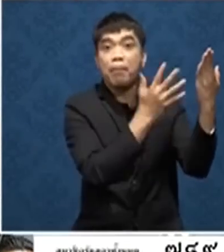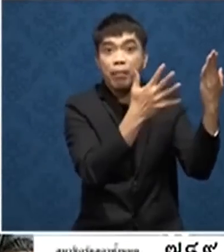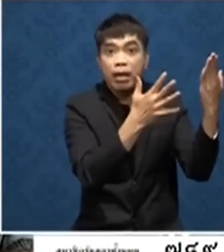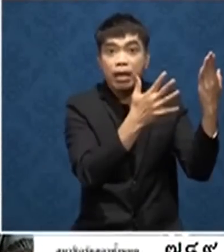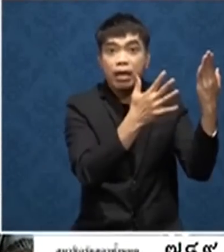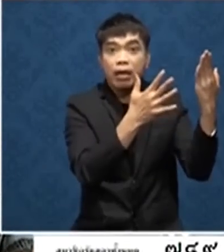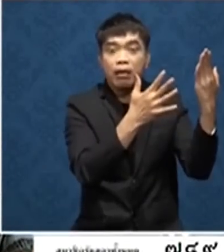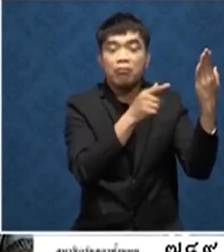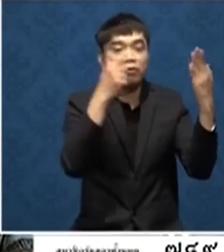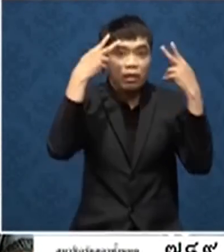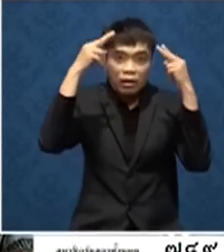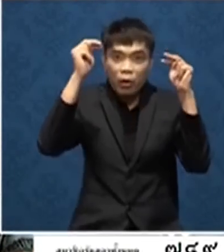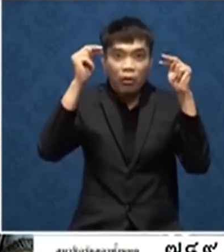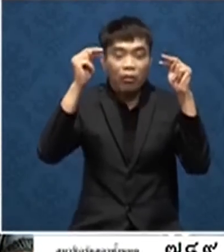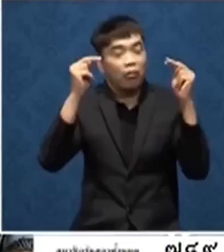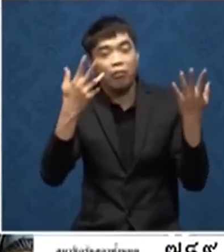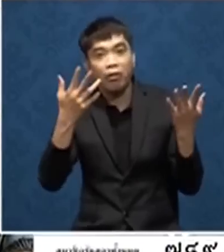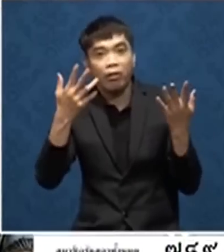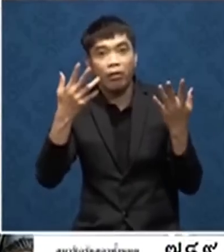ป้อมให้กลับบ้านง่ายๆหรอกครับ